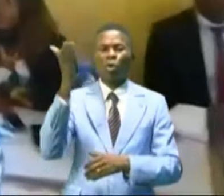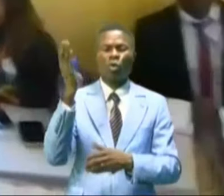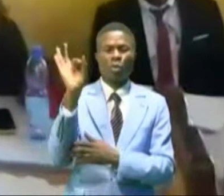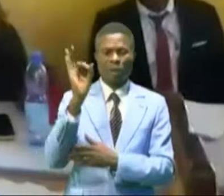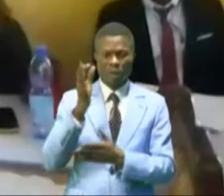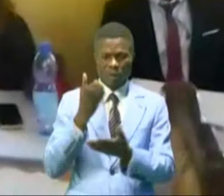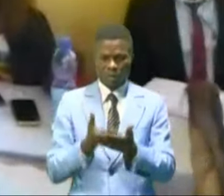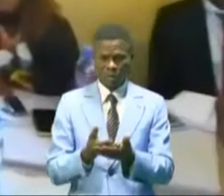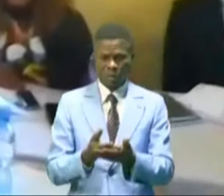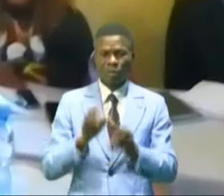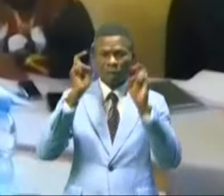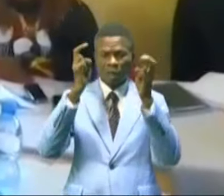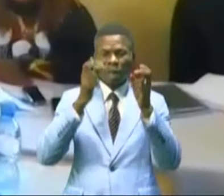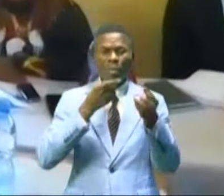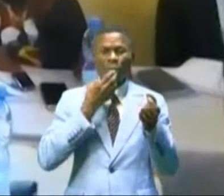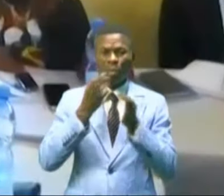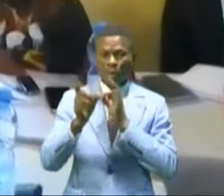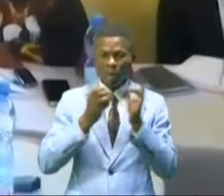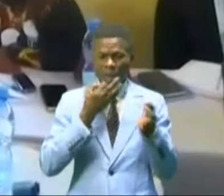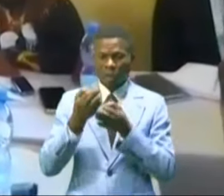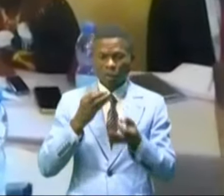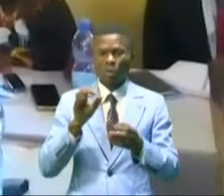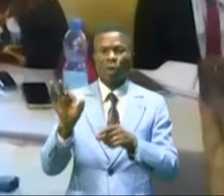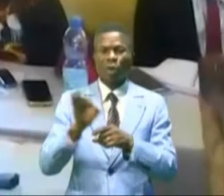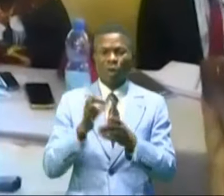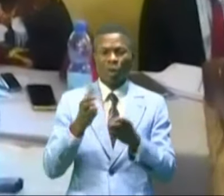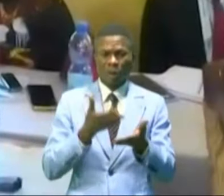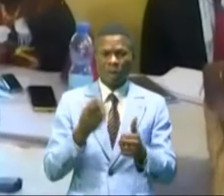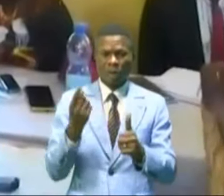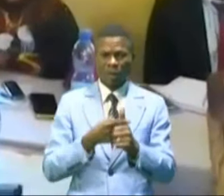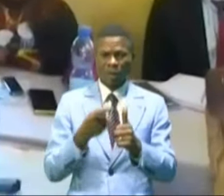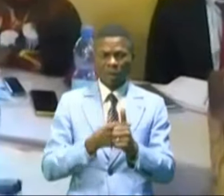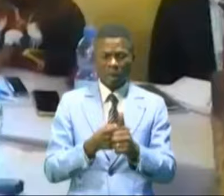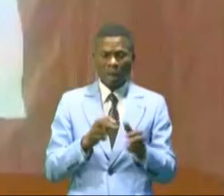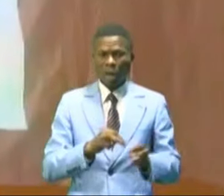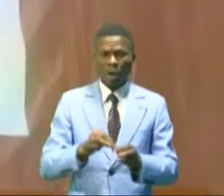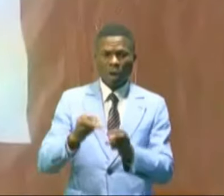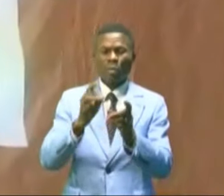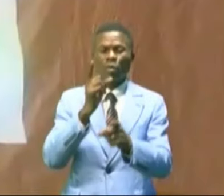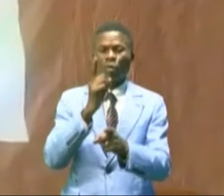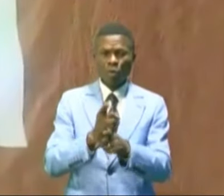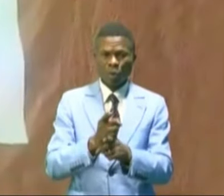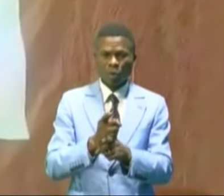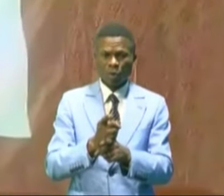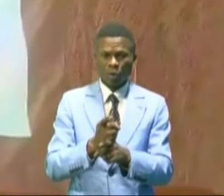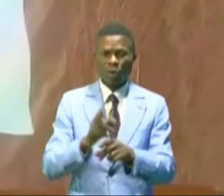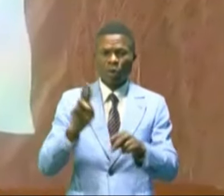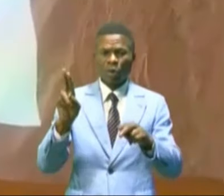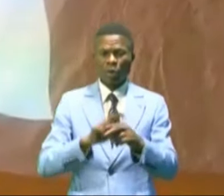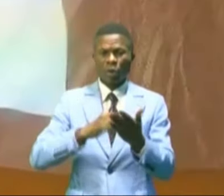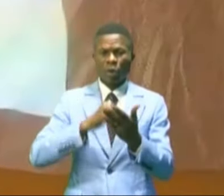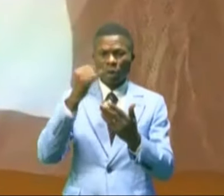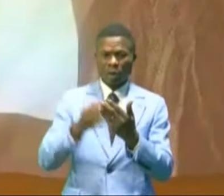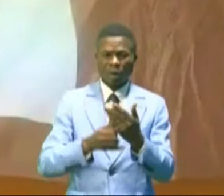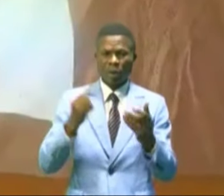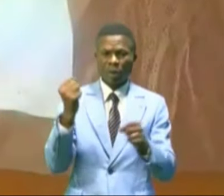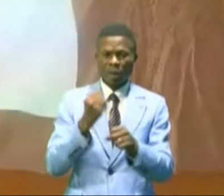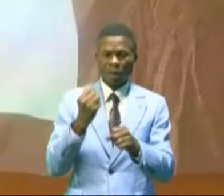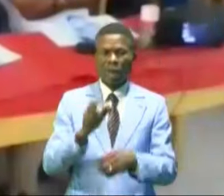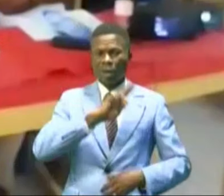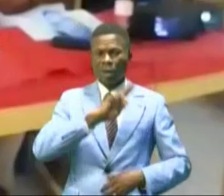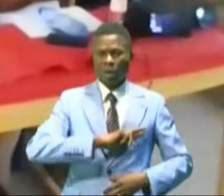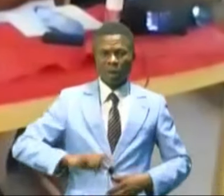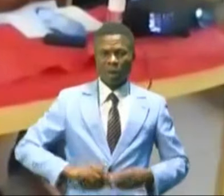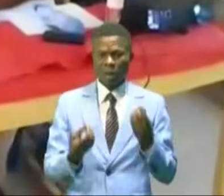Plusieurs thèmes ont été débattis au cours de cette activité, notamment la stratégie RED et mise en œuvre du plan d'investissement en RDC,